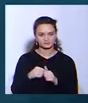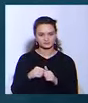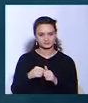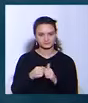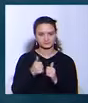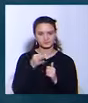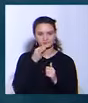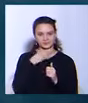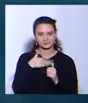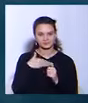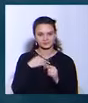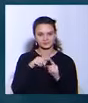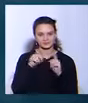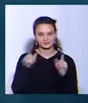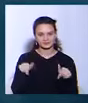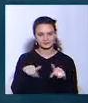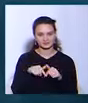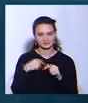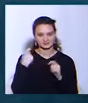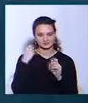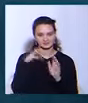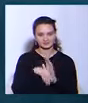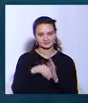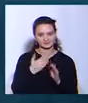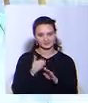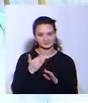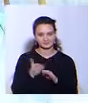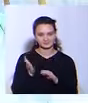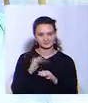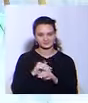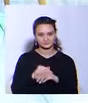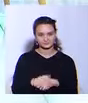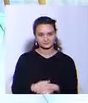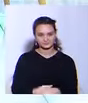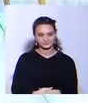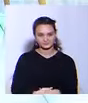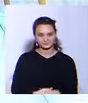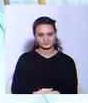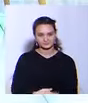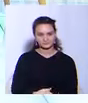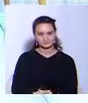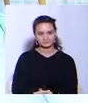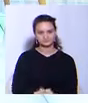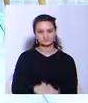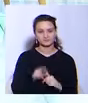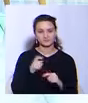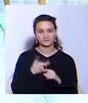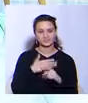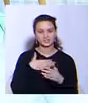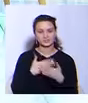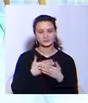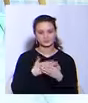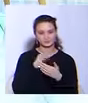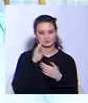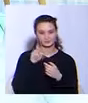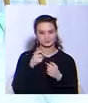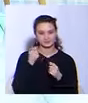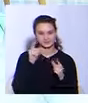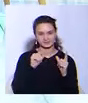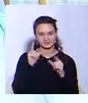როგორ მოგწონს ჩვენი სტუდია? მოდი ნელ-ნელა ჩაგვერთე, ხო, გაშინაურდი. და მე ძალიან აქტიური ბიჭია, სავარაუდოდ